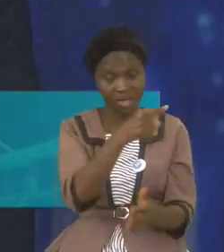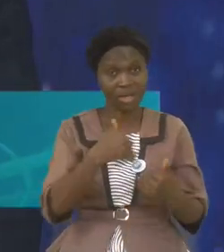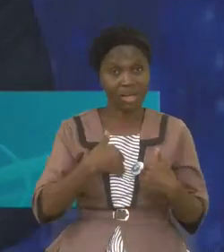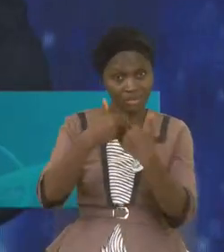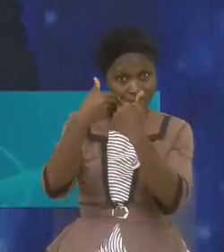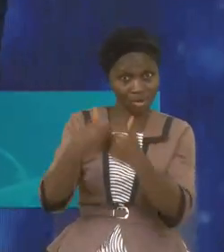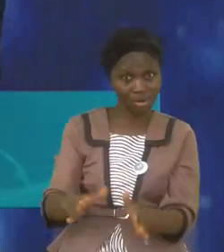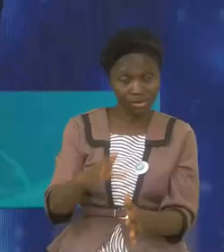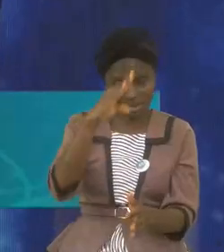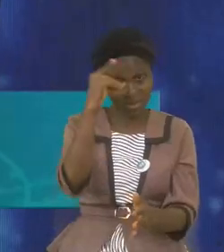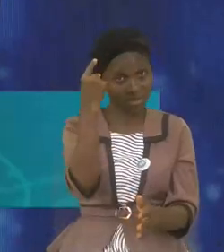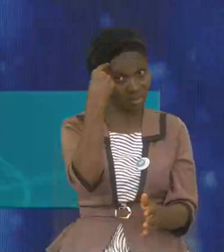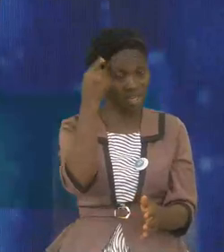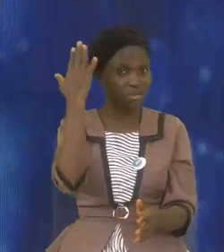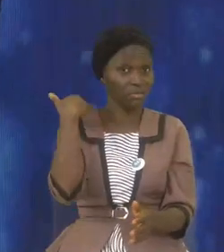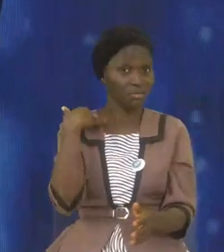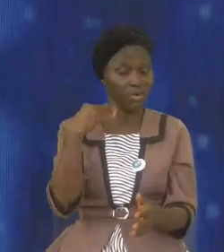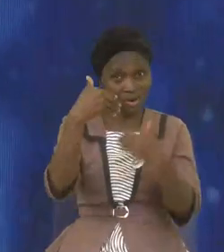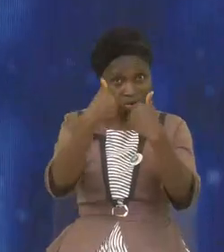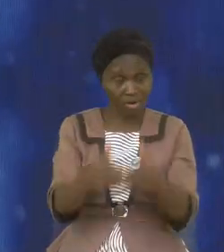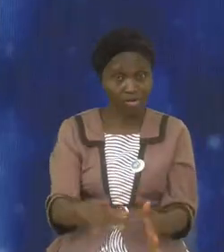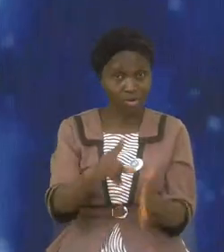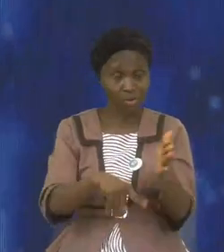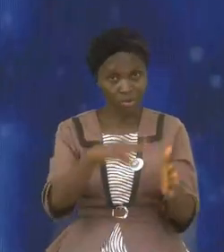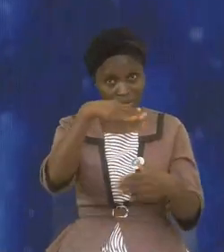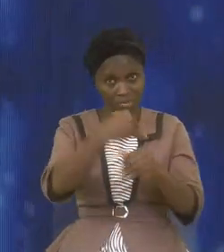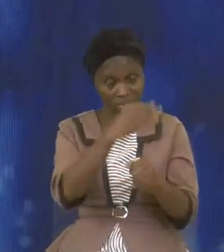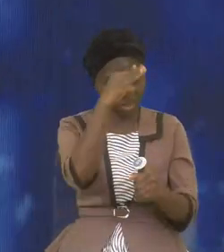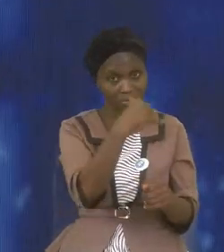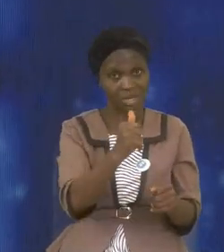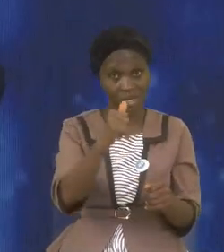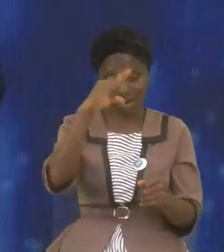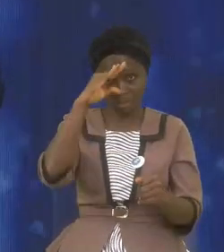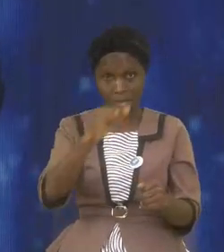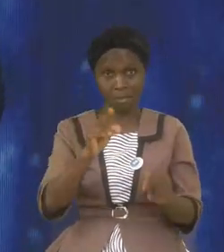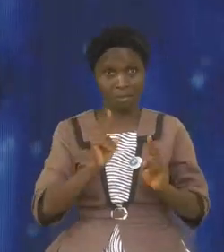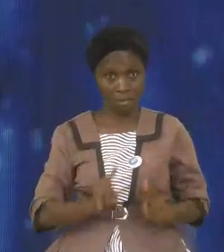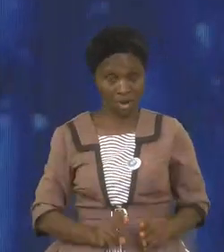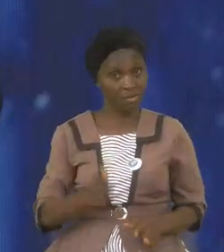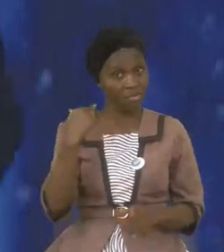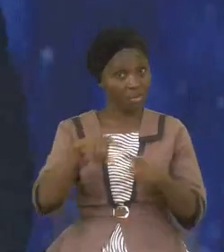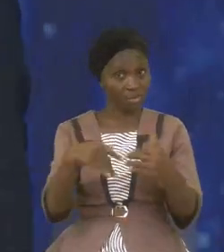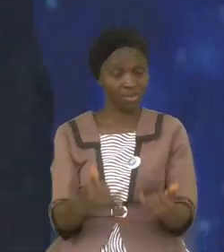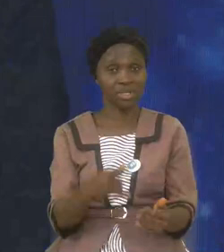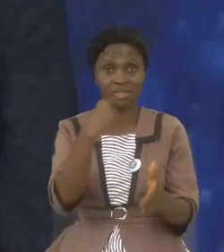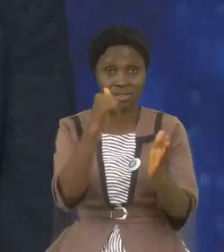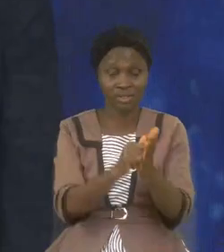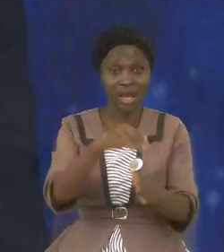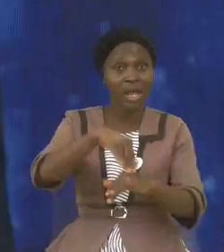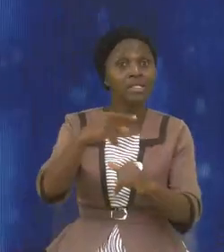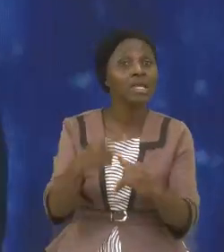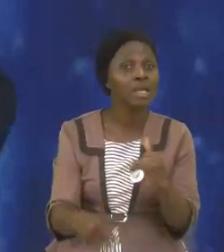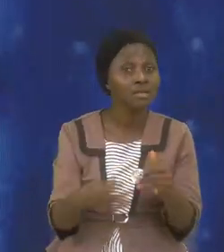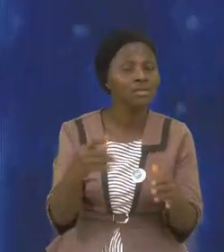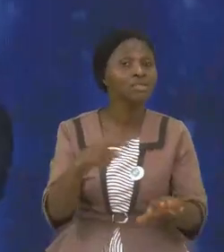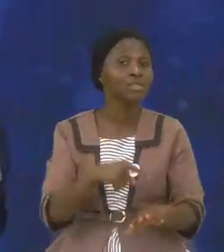Il a perdu sa compréhension. Il a perdu son esprit. Il a perdu ce qui a